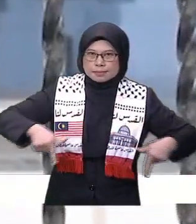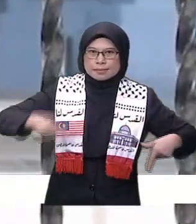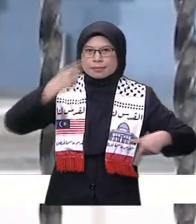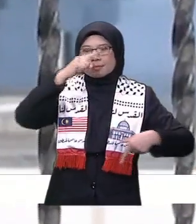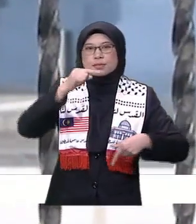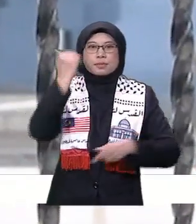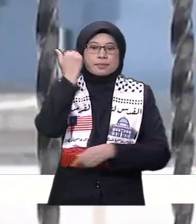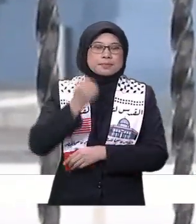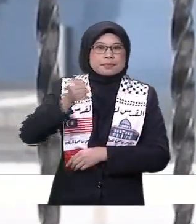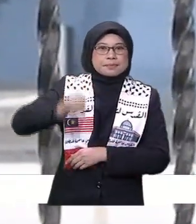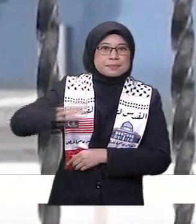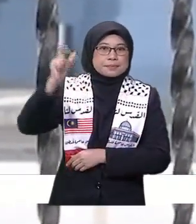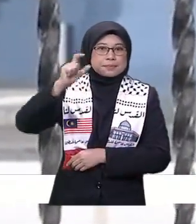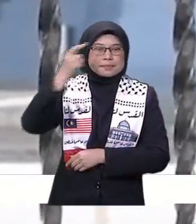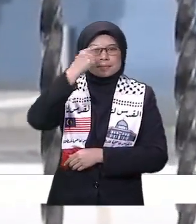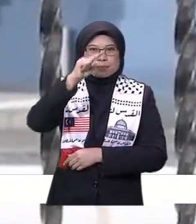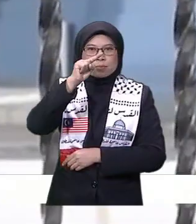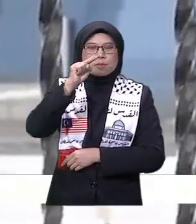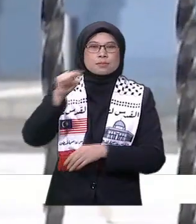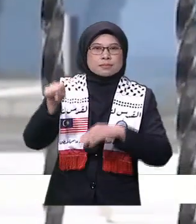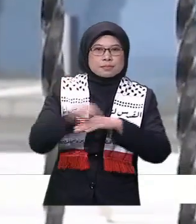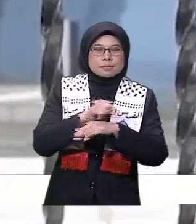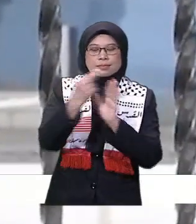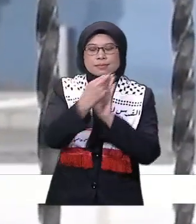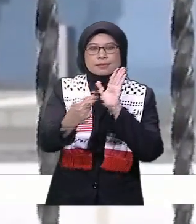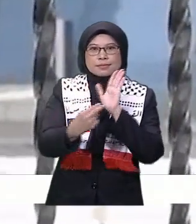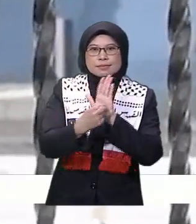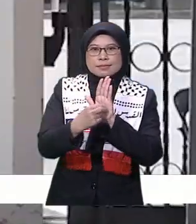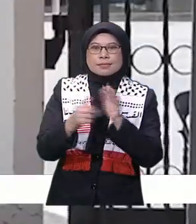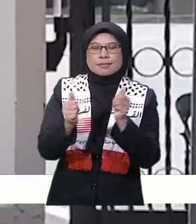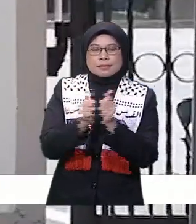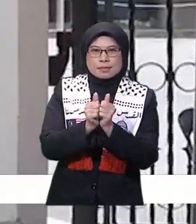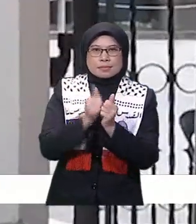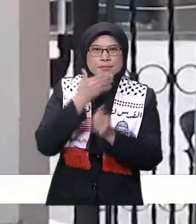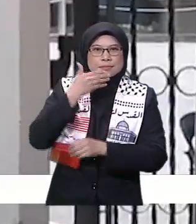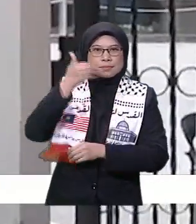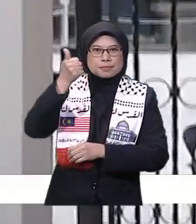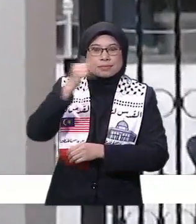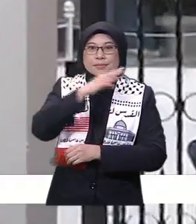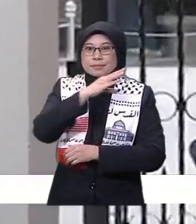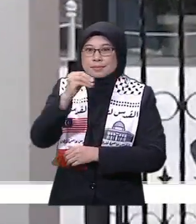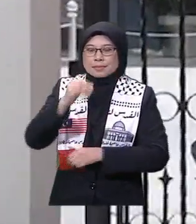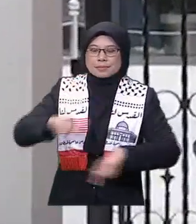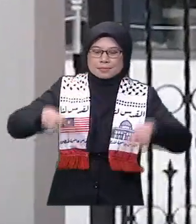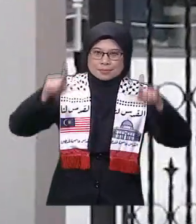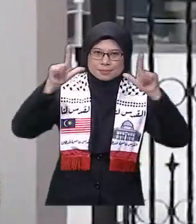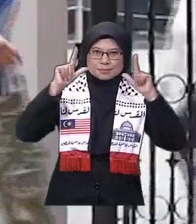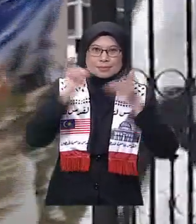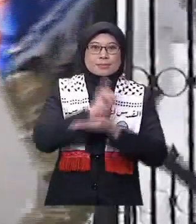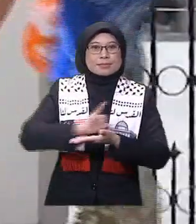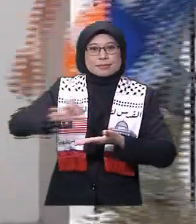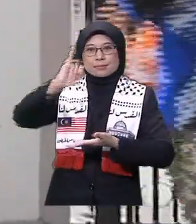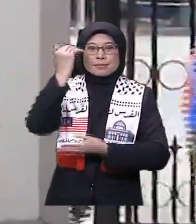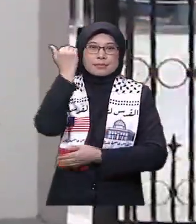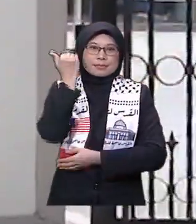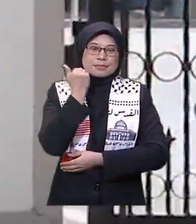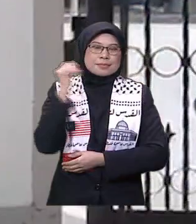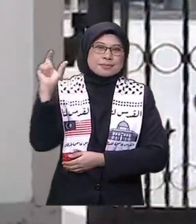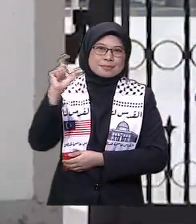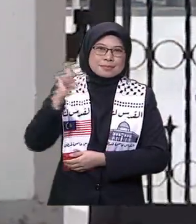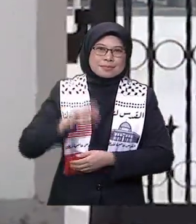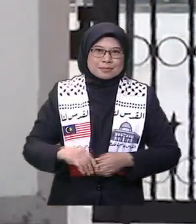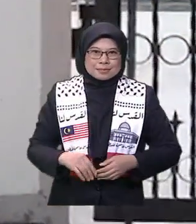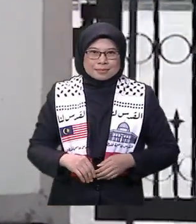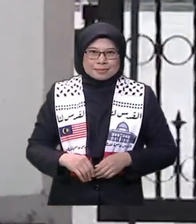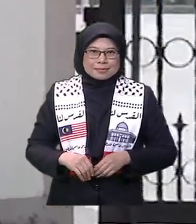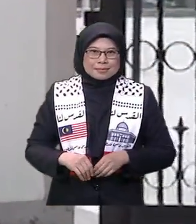kepada para hakim syar'i untuk mengaplikasikan perundangan dengan lebih berwibawa sekaligus memartabatkan institusi mahkamah syariah.